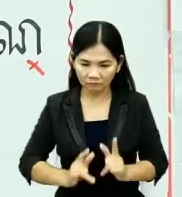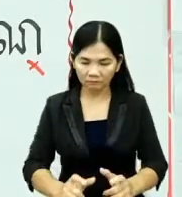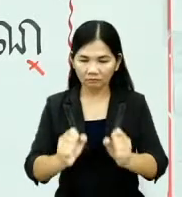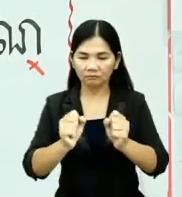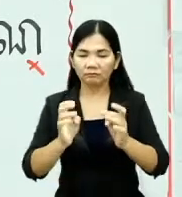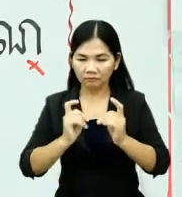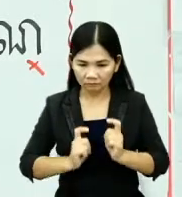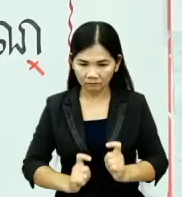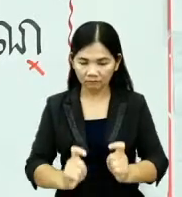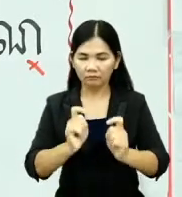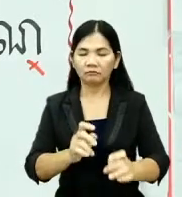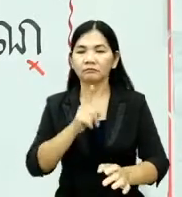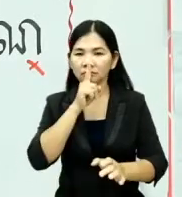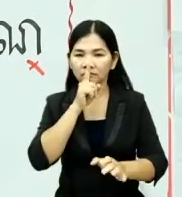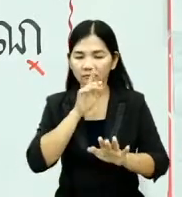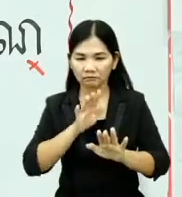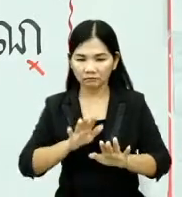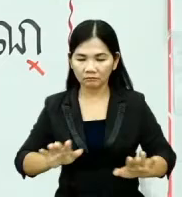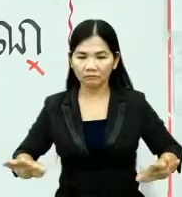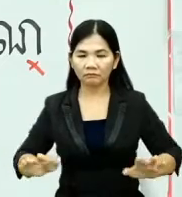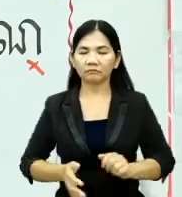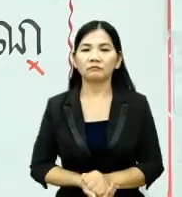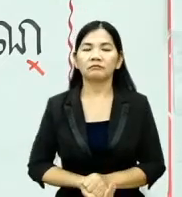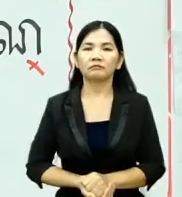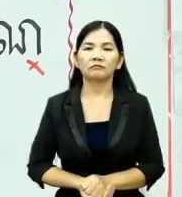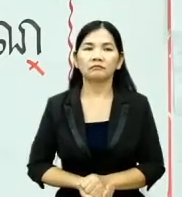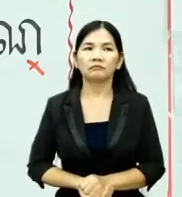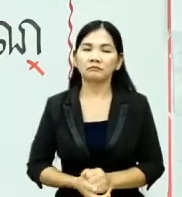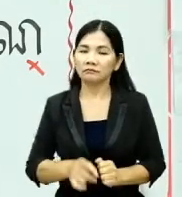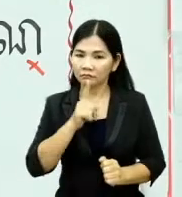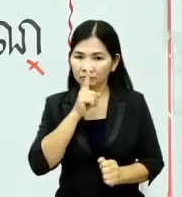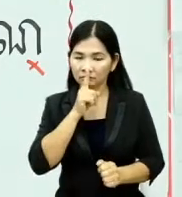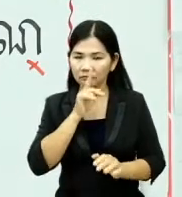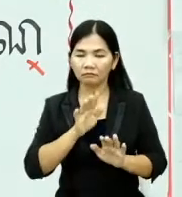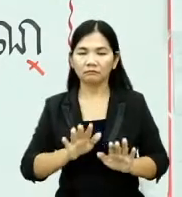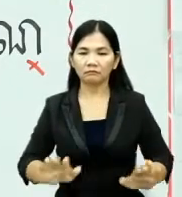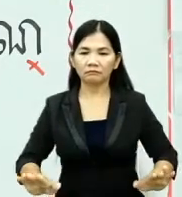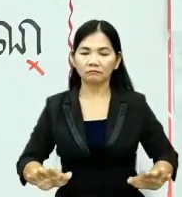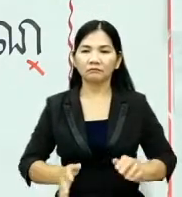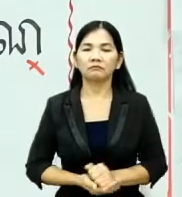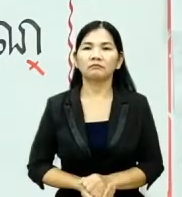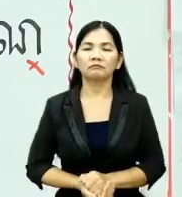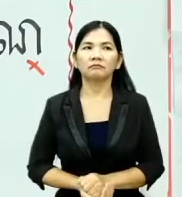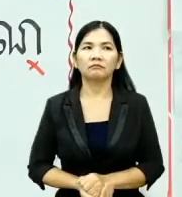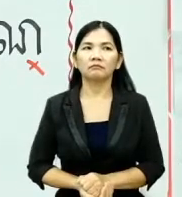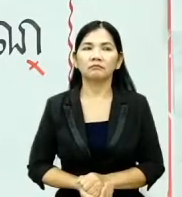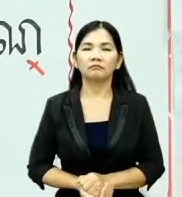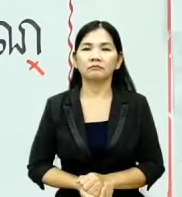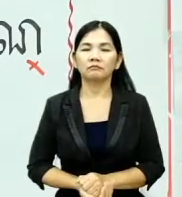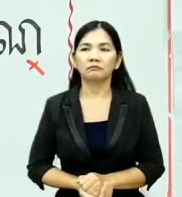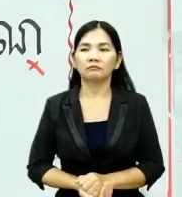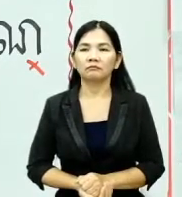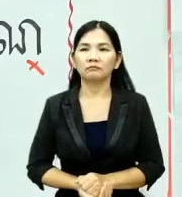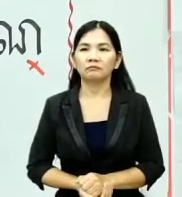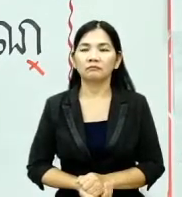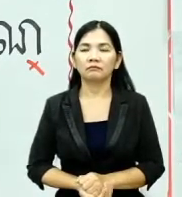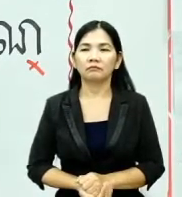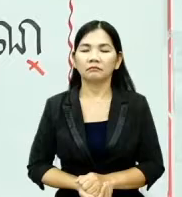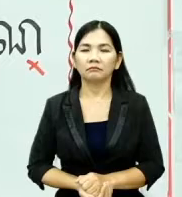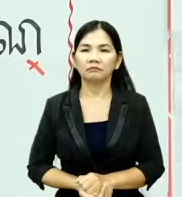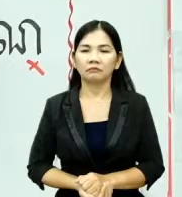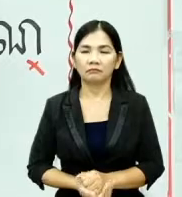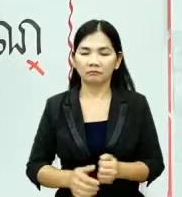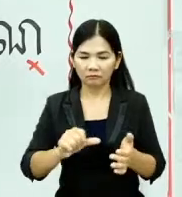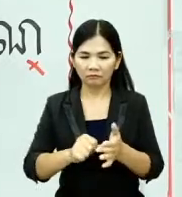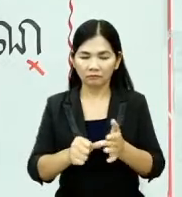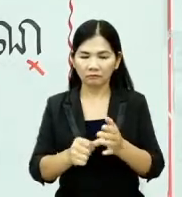với mỗi đại ông nọt nóng cô đôi chỉ bia dàng mạch đó con chà cổ đôi chỉ bia bia ấy ta con này đôi nâng bia vầy đá ạ chà đôi này